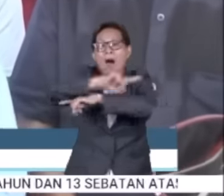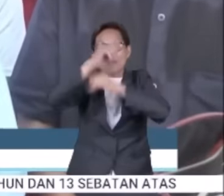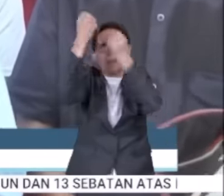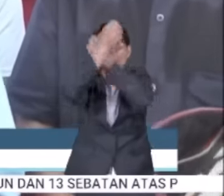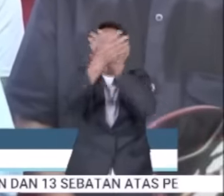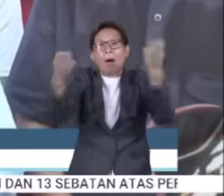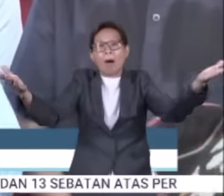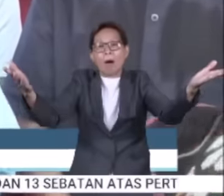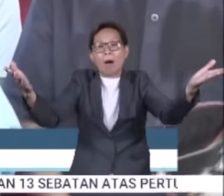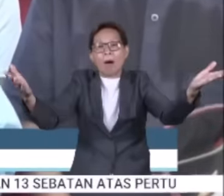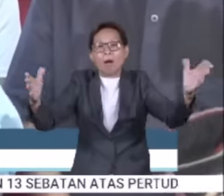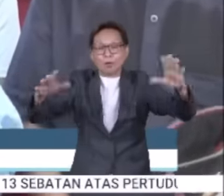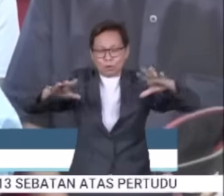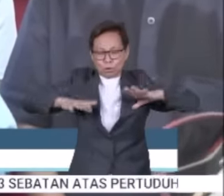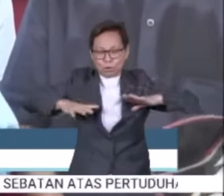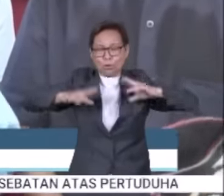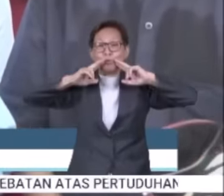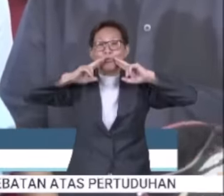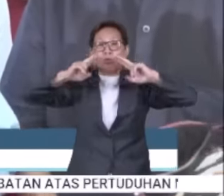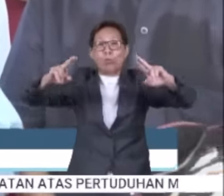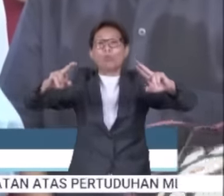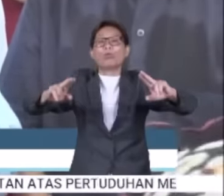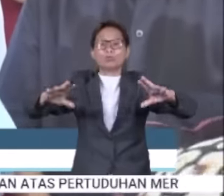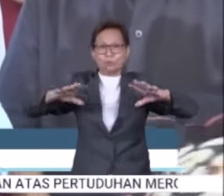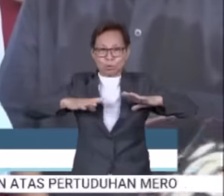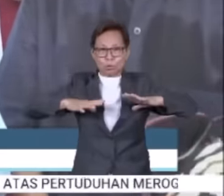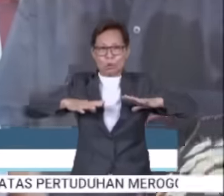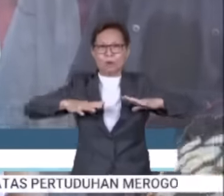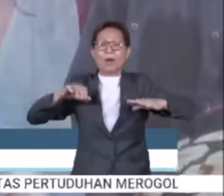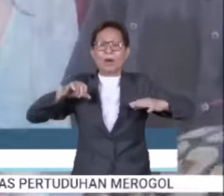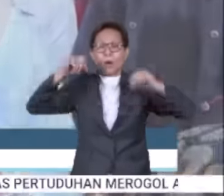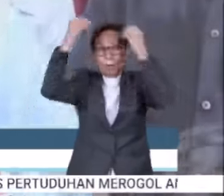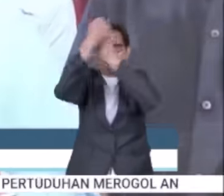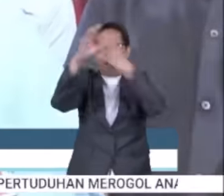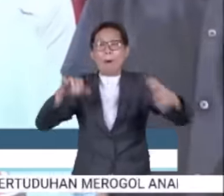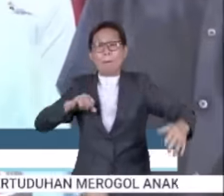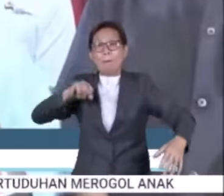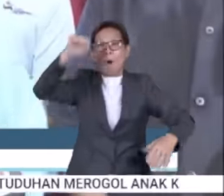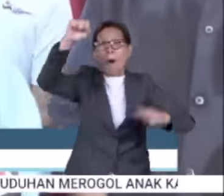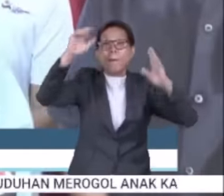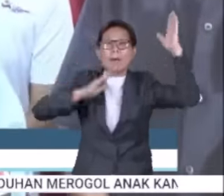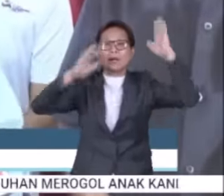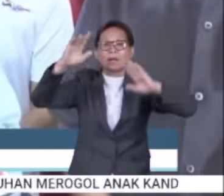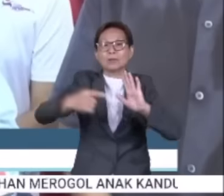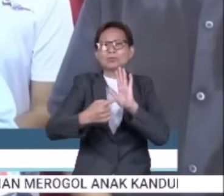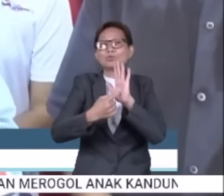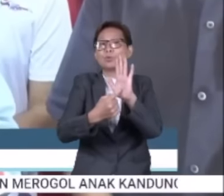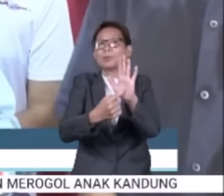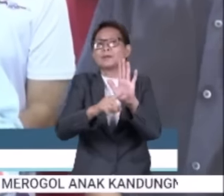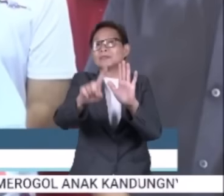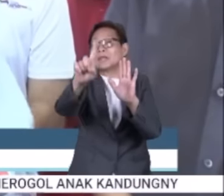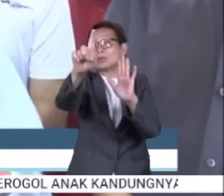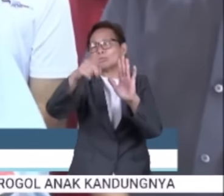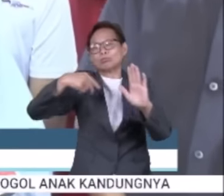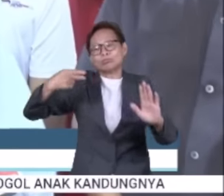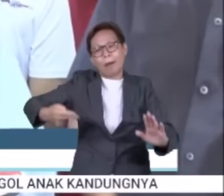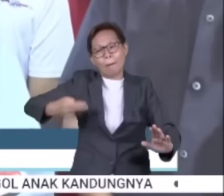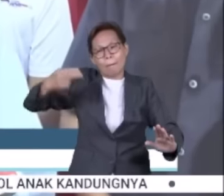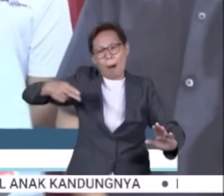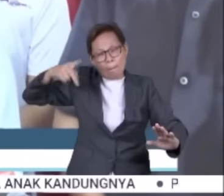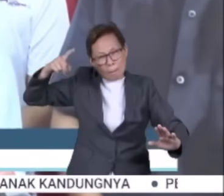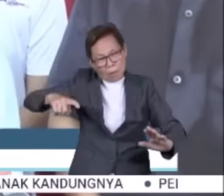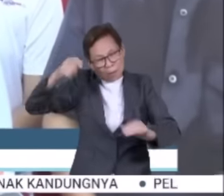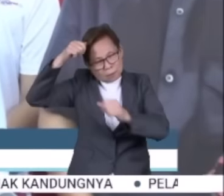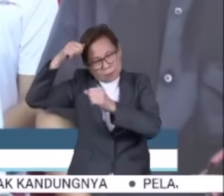pengisytiharan cuti umum sebagai hari pengisytiharan kemerdekaan Malaysia. Sebab ini adalah merupakan satu sejarah yang